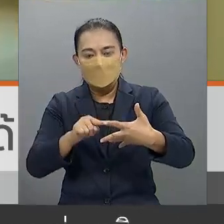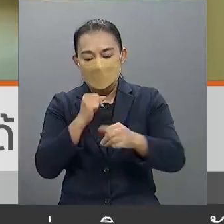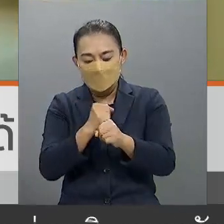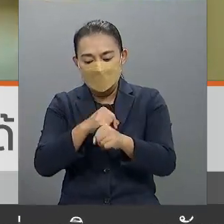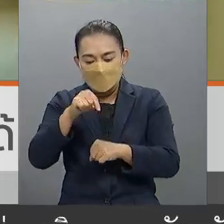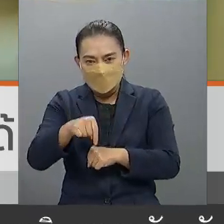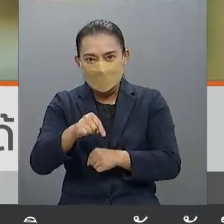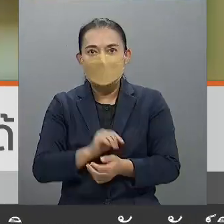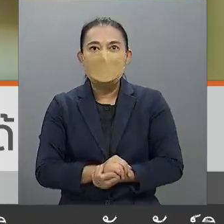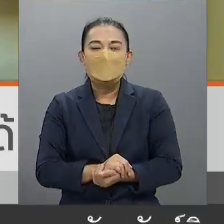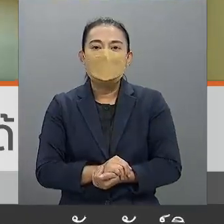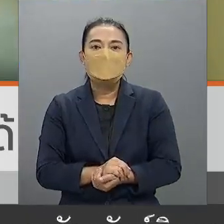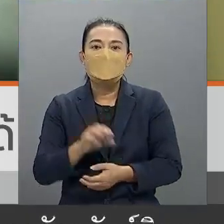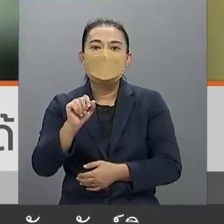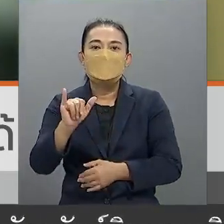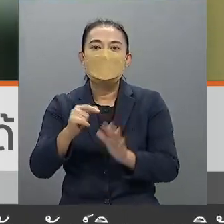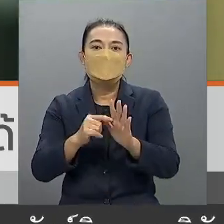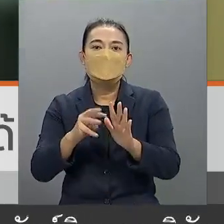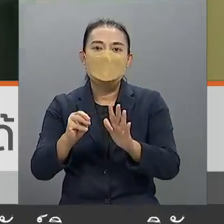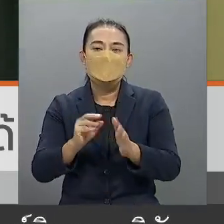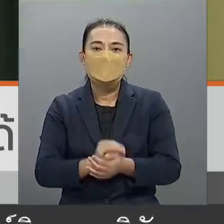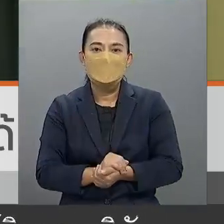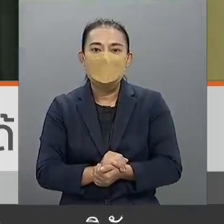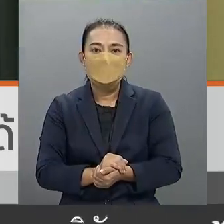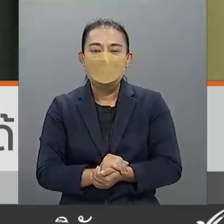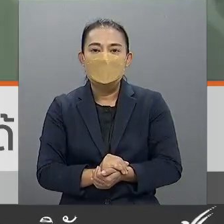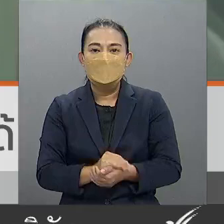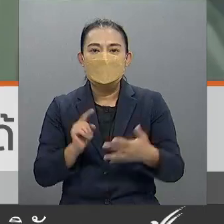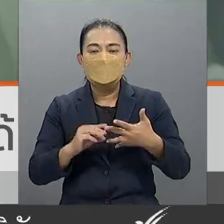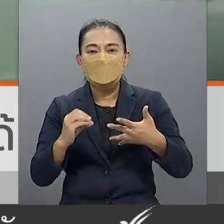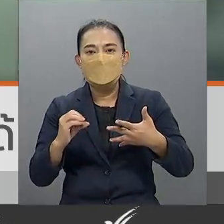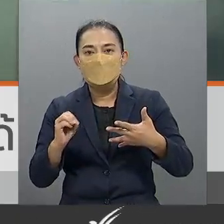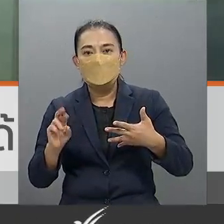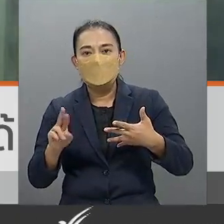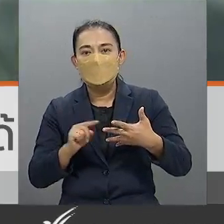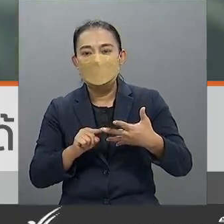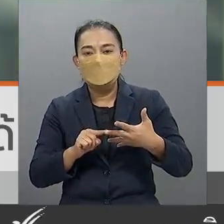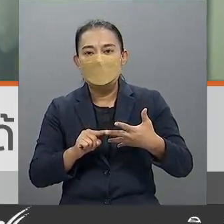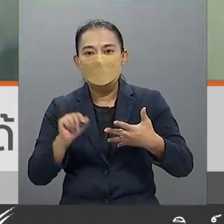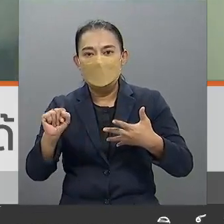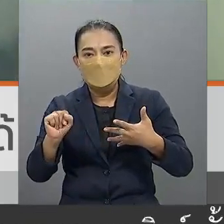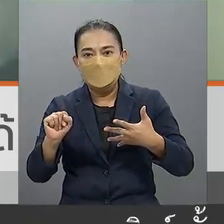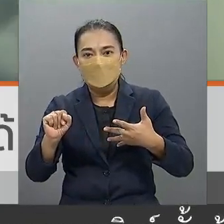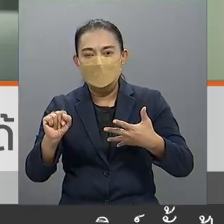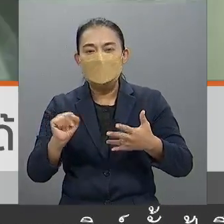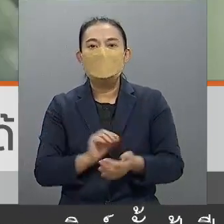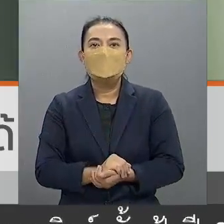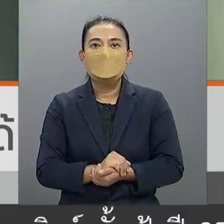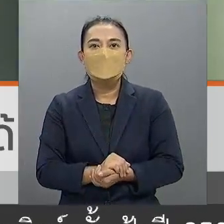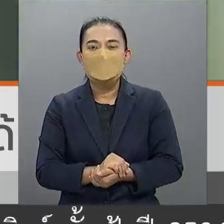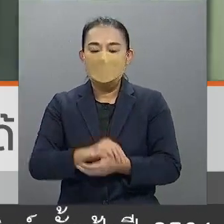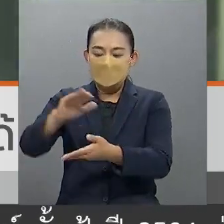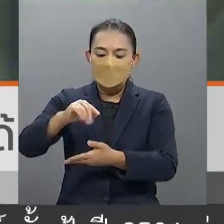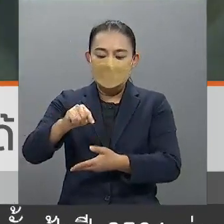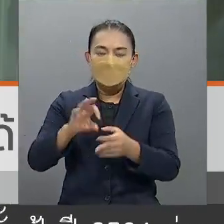ษัทสยามไบโอไซออนจำกัดวัคซีนโคโรนาแวคของบริษัทซีโนแวคไลฟ์ไซออนจำกัดนำเข้าโดยองค์การเภสัชกรร